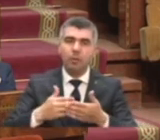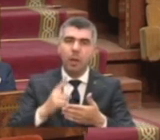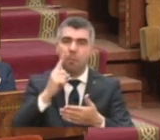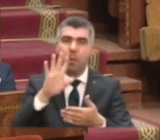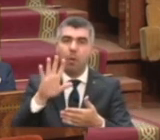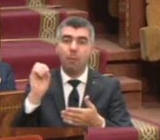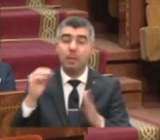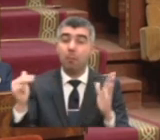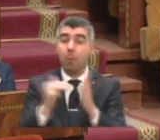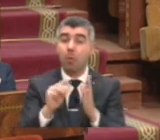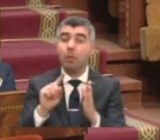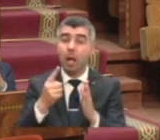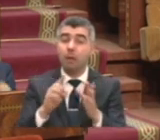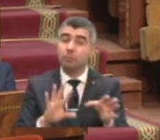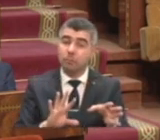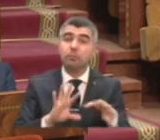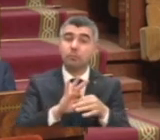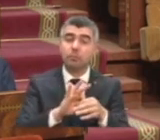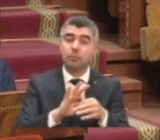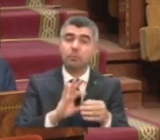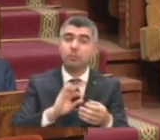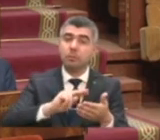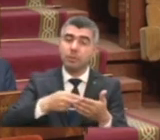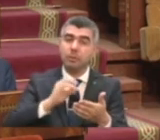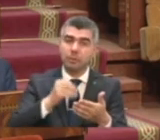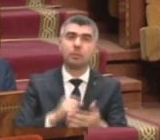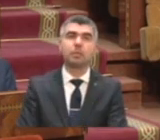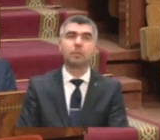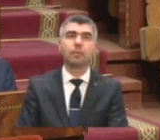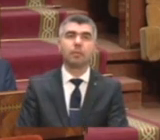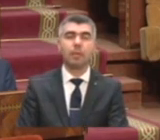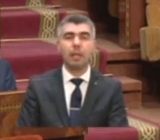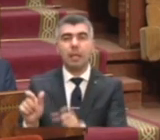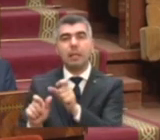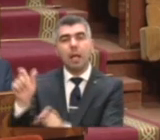الدرهم، فهذه الاتفاقيات مشات للمكان ديالها. الان